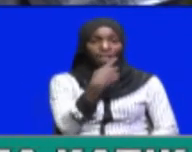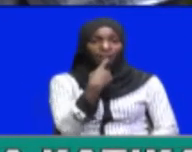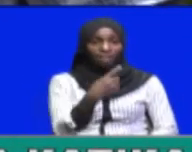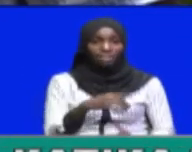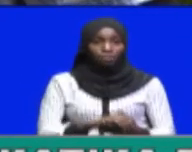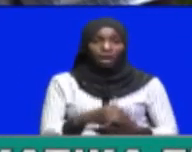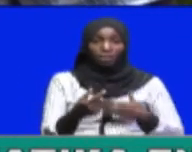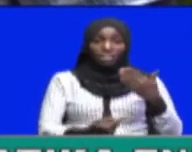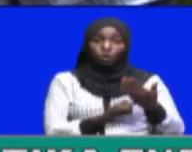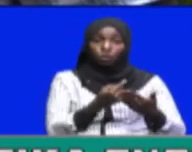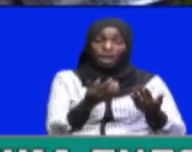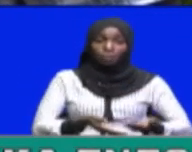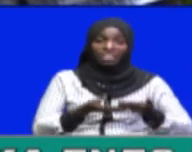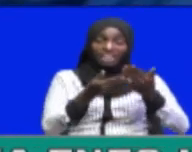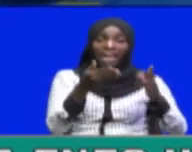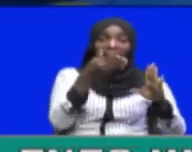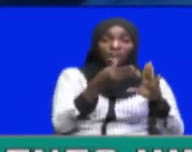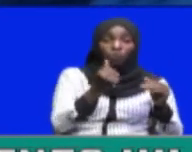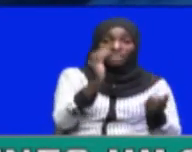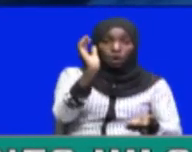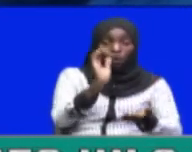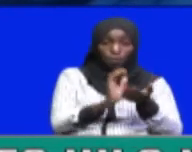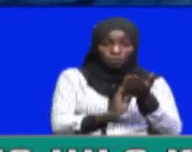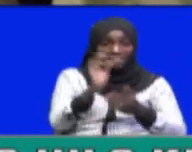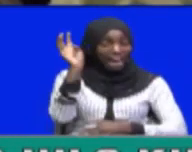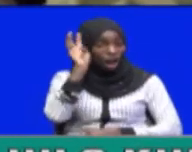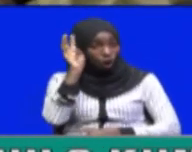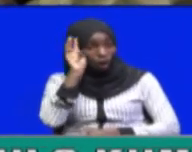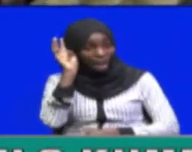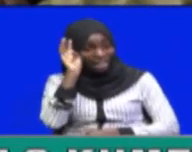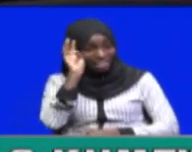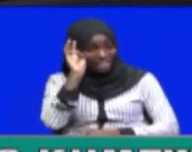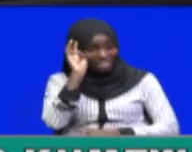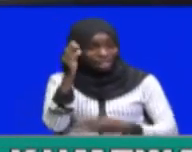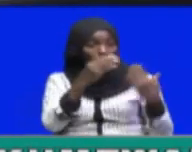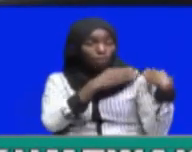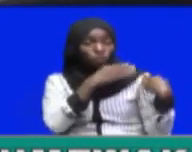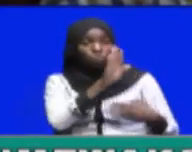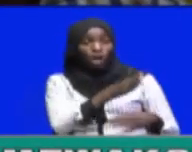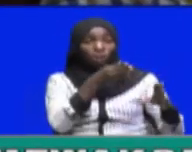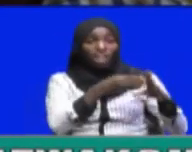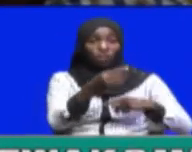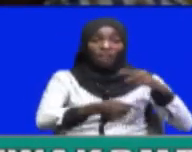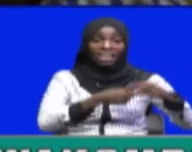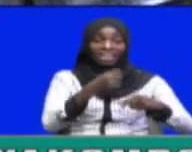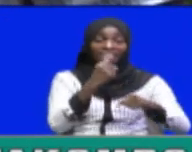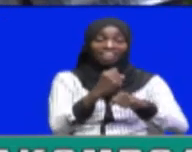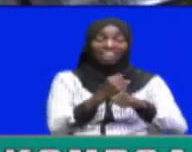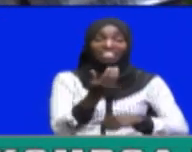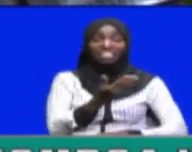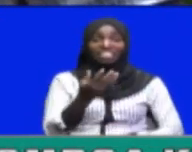amesema wanatoa misaada hiyo ili kuwapunguzia wazazi mzigo ili wapate nafasi ya kushiriki kazi nyingine za